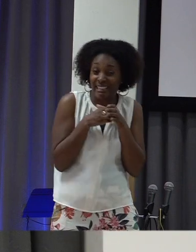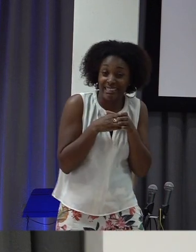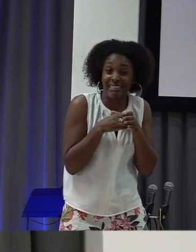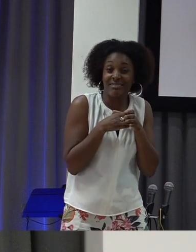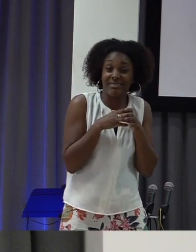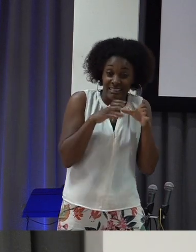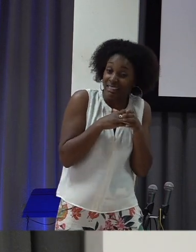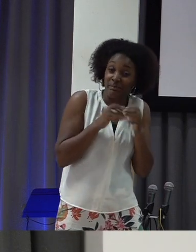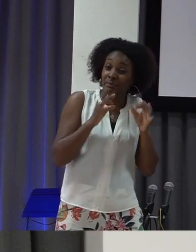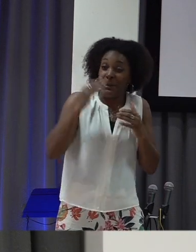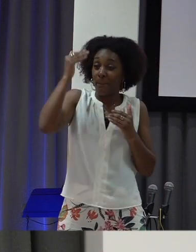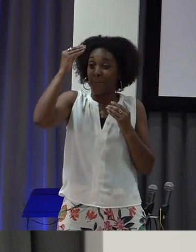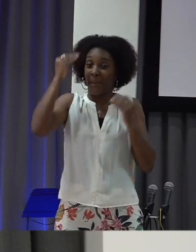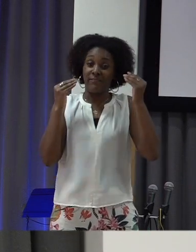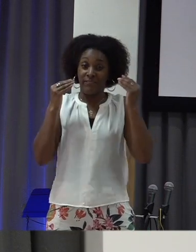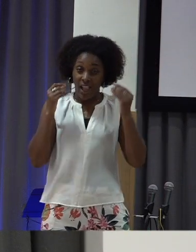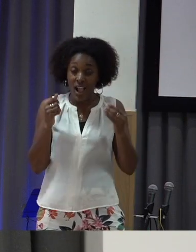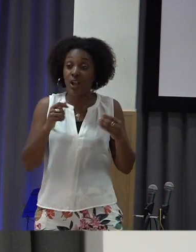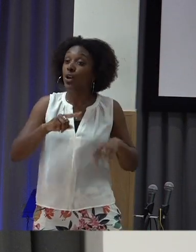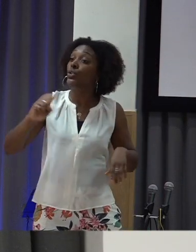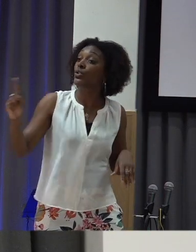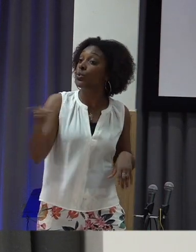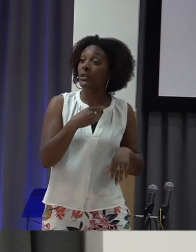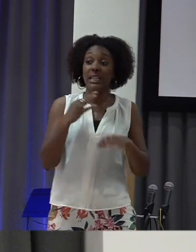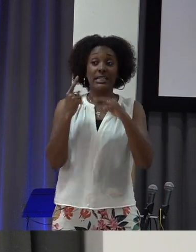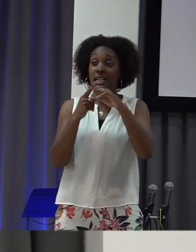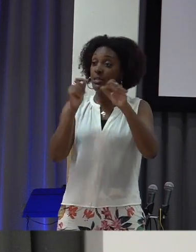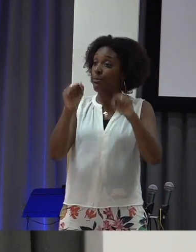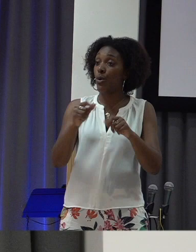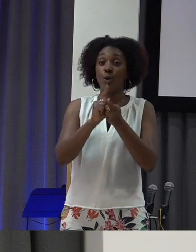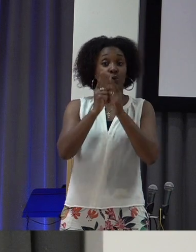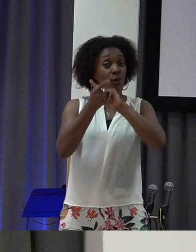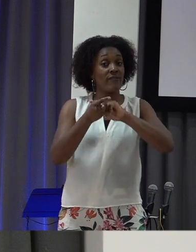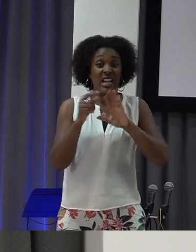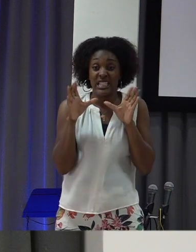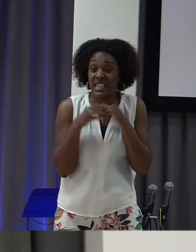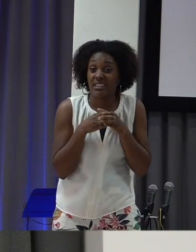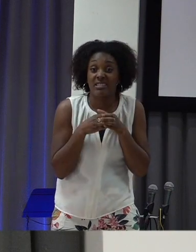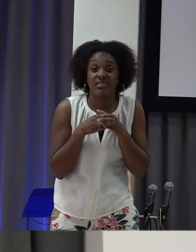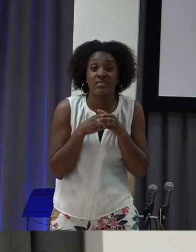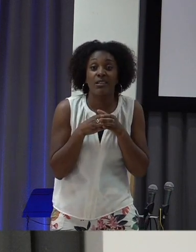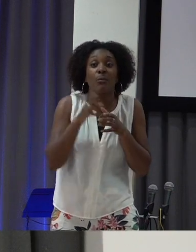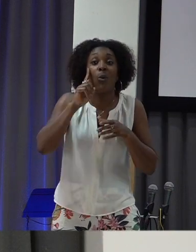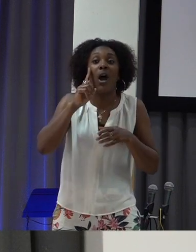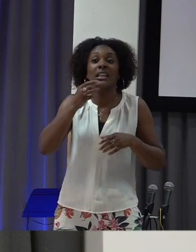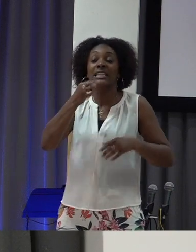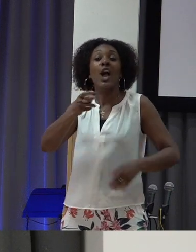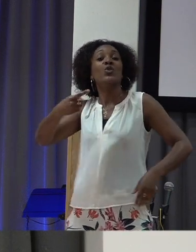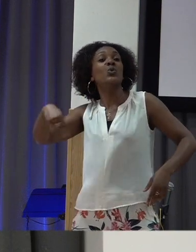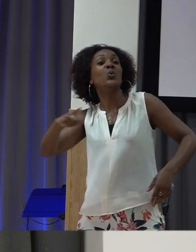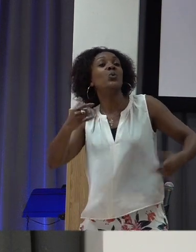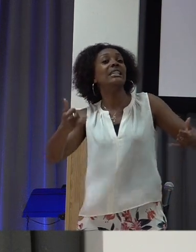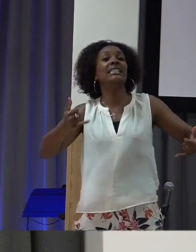l'esprit de mafia. Alors, toute église peut devenir une secte dès lors qu'elle commence à se glorifier de ses